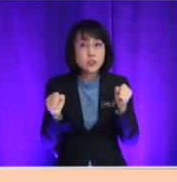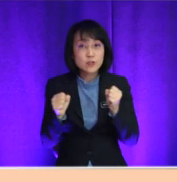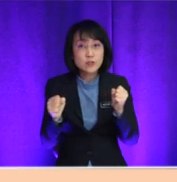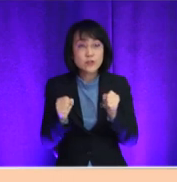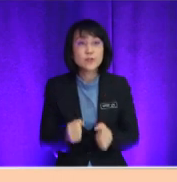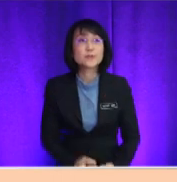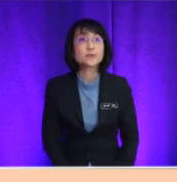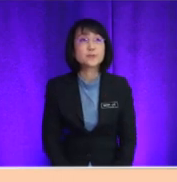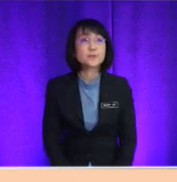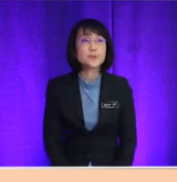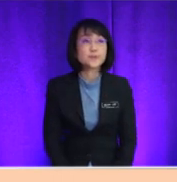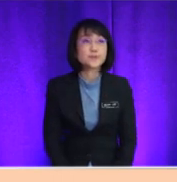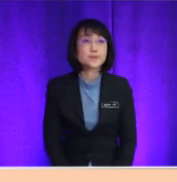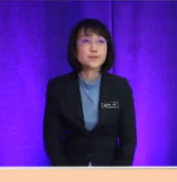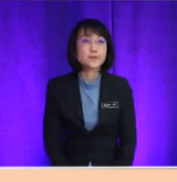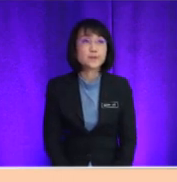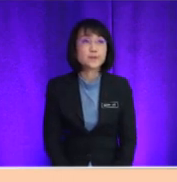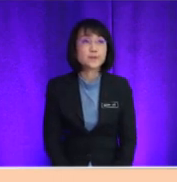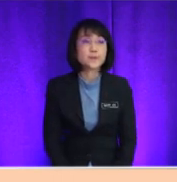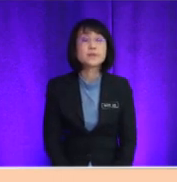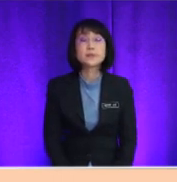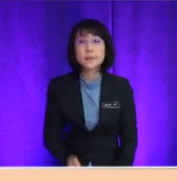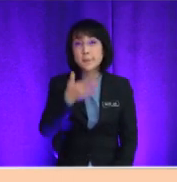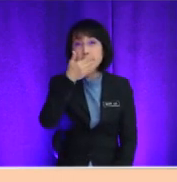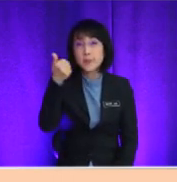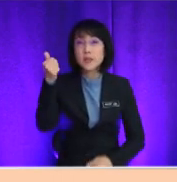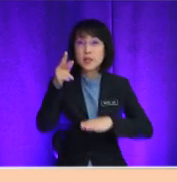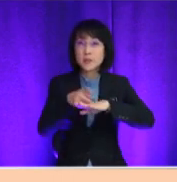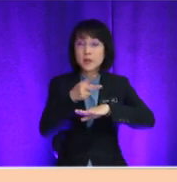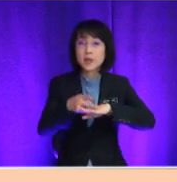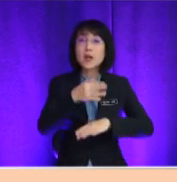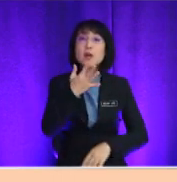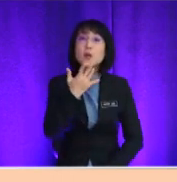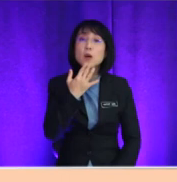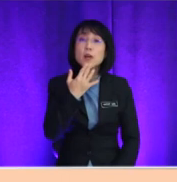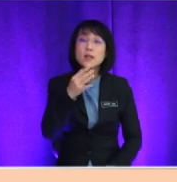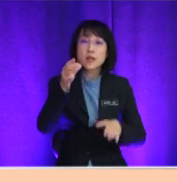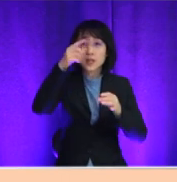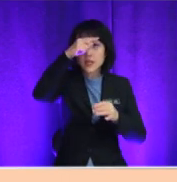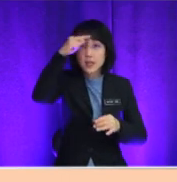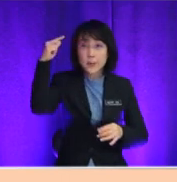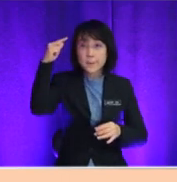juga kita pakailah hewan yang gelap Saya mau juga